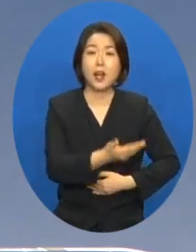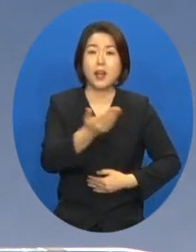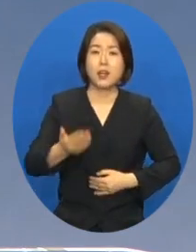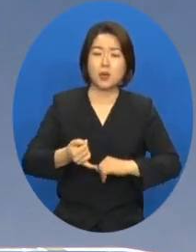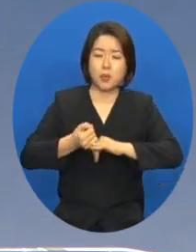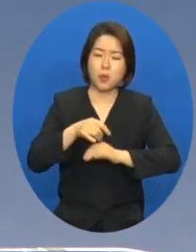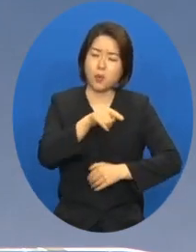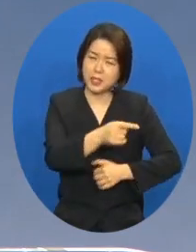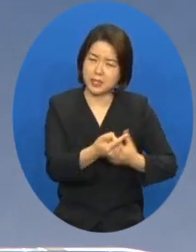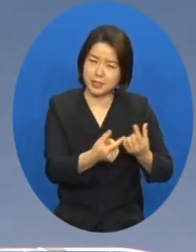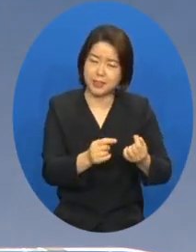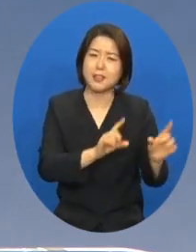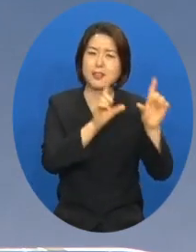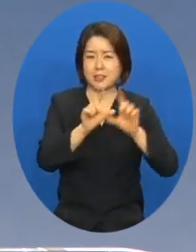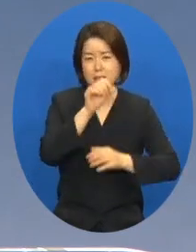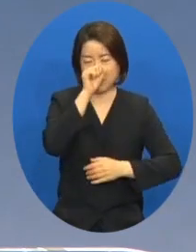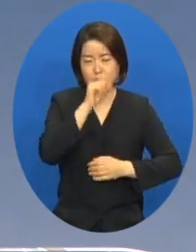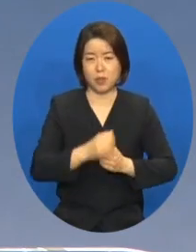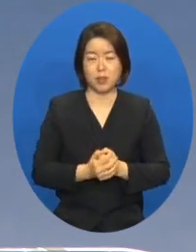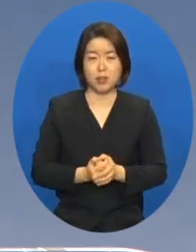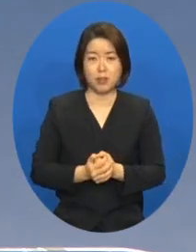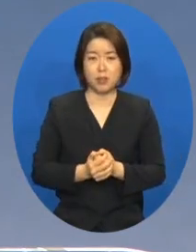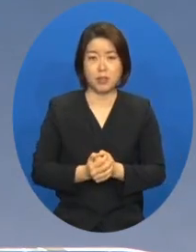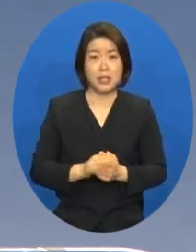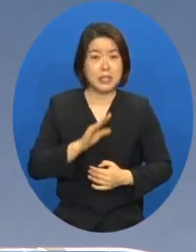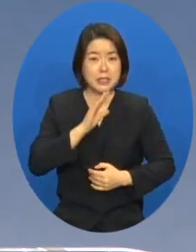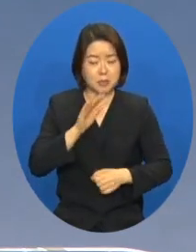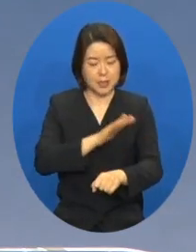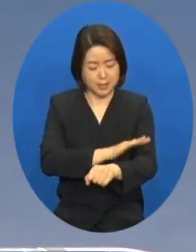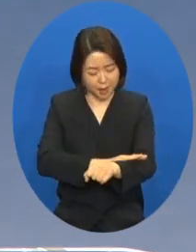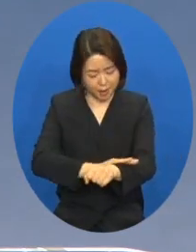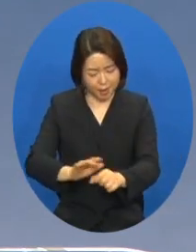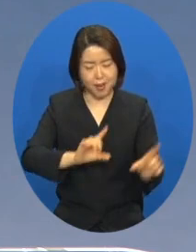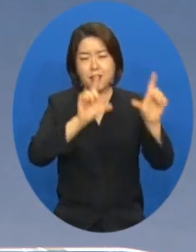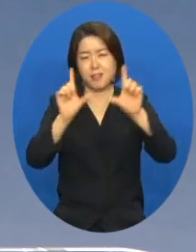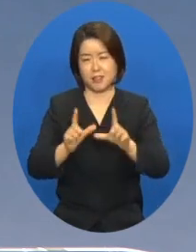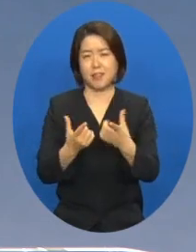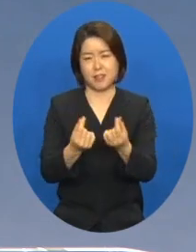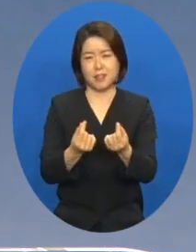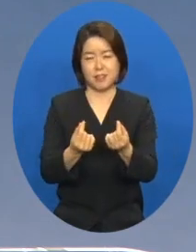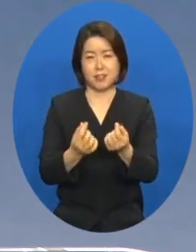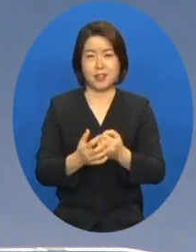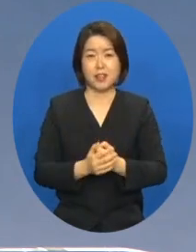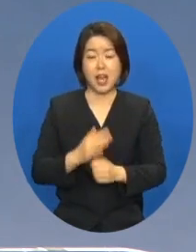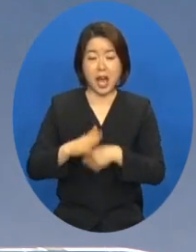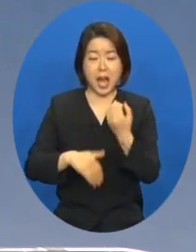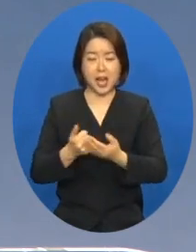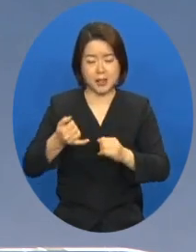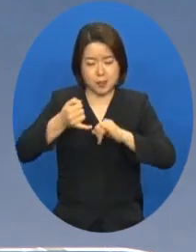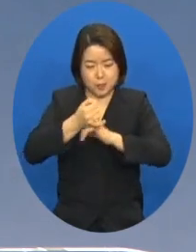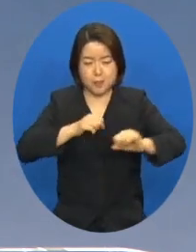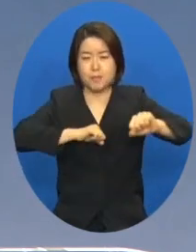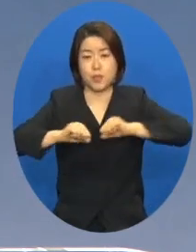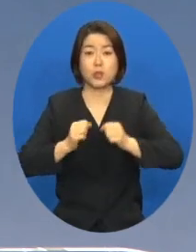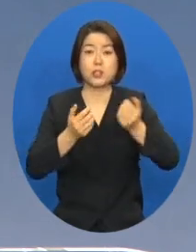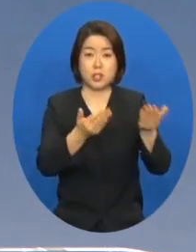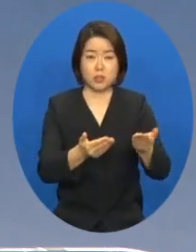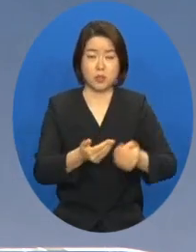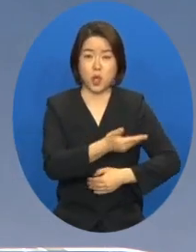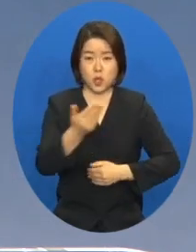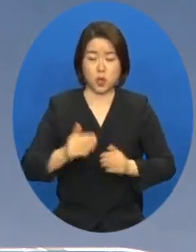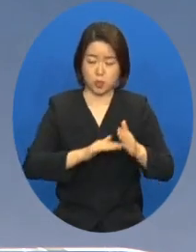꼭 이렇게 살아야 합니다. 그러면 정말 잘 사는 겁니다. 하나님이 반드시 역사합니다. 여러분의